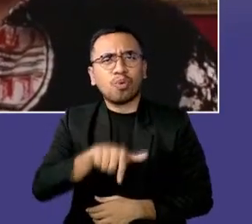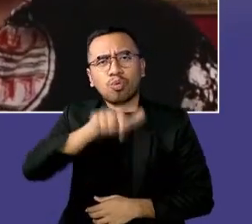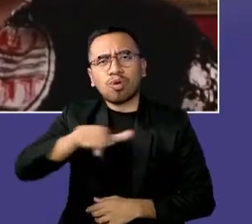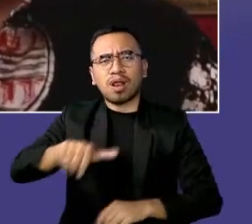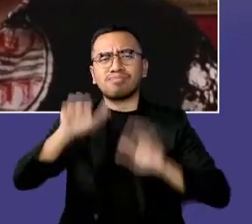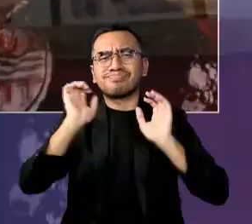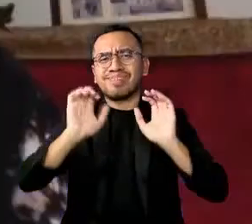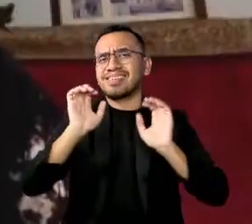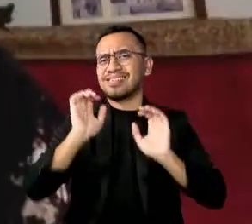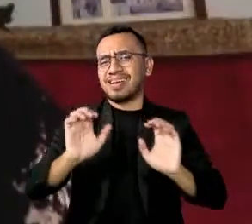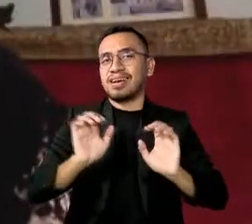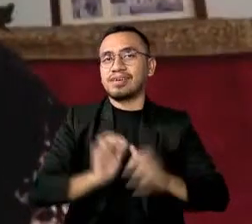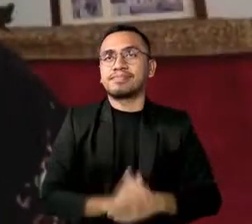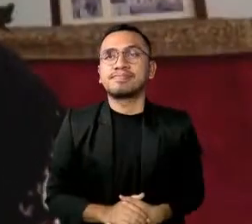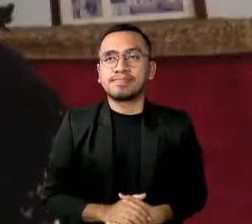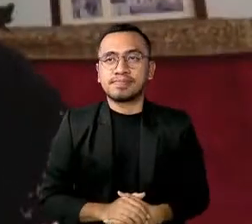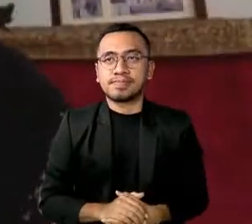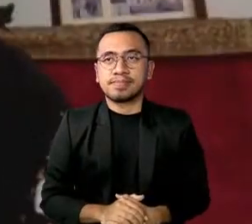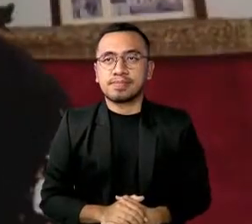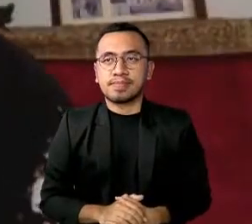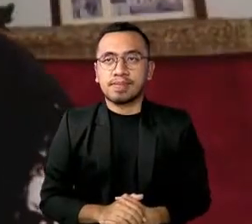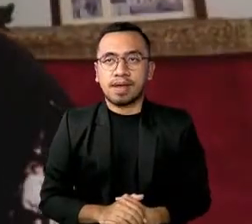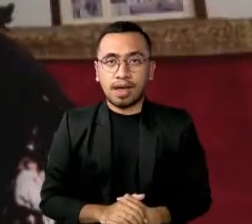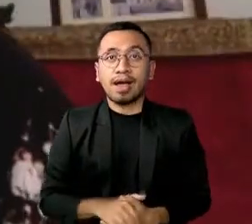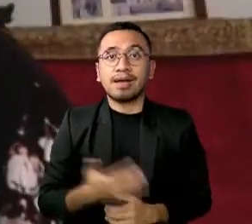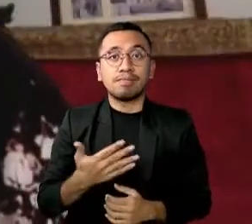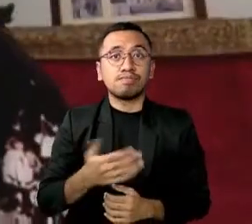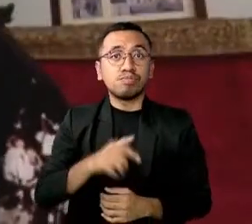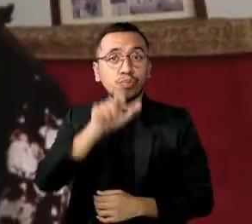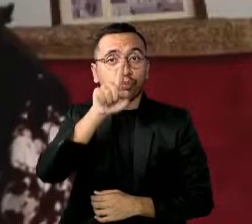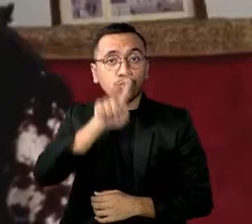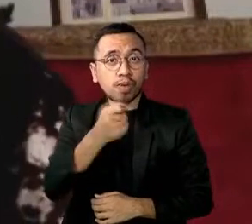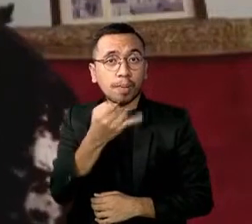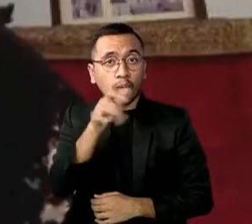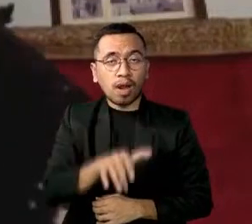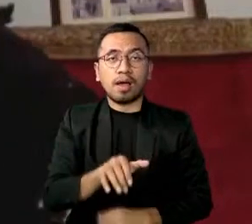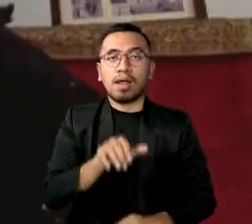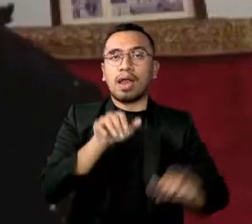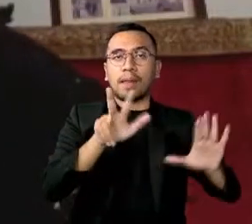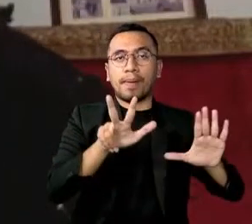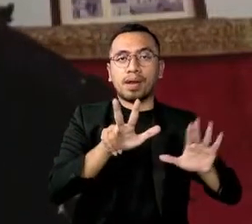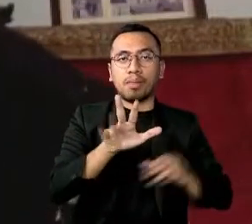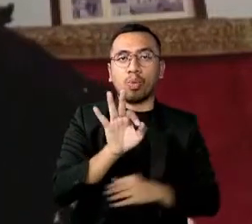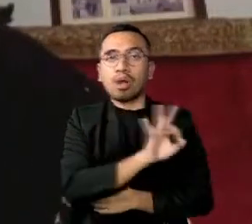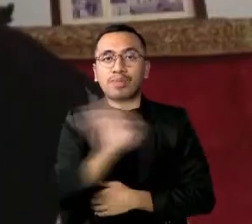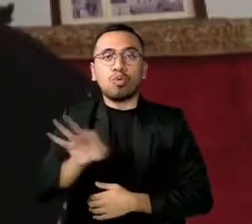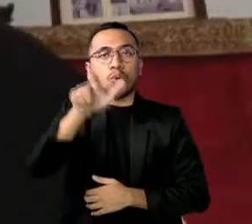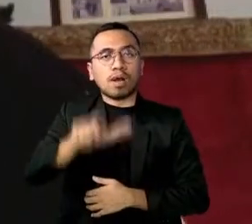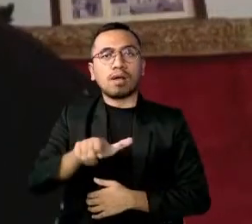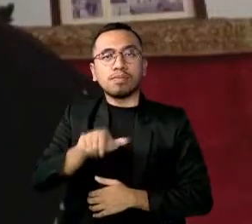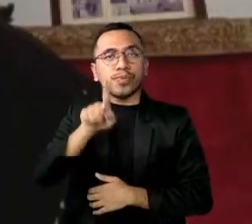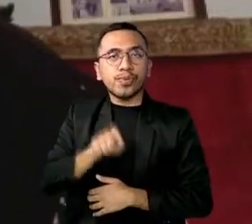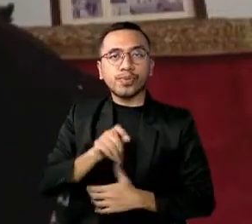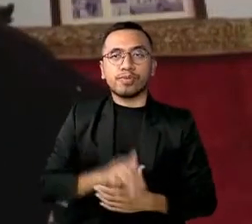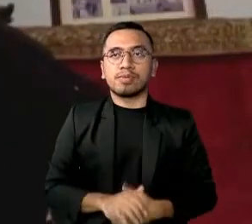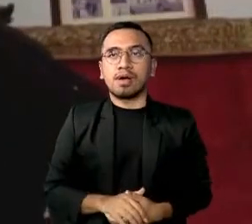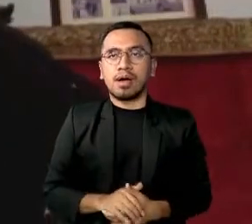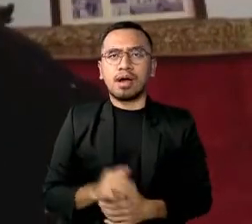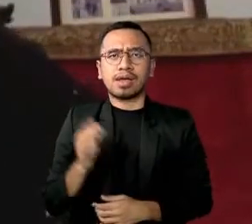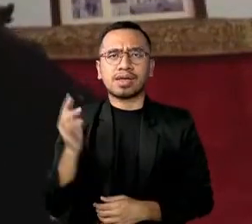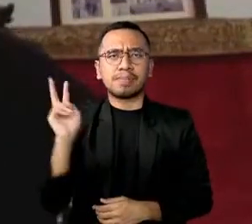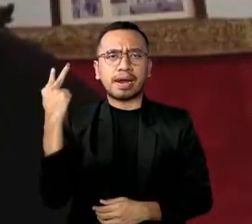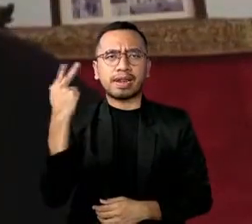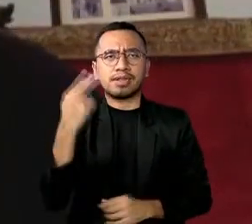Jadi kalau dengan penduduk kita ini kita harus perlu 80.000 presser dansatgas kemarin mencoba mencari 8000